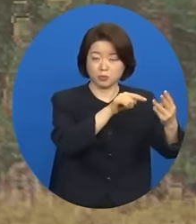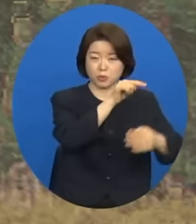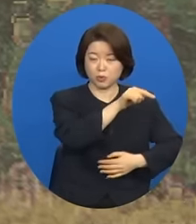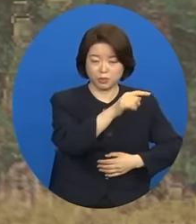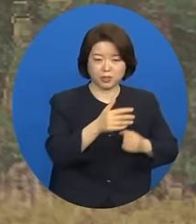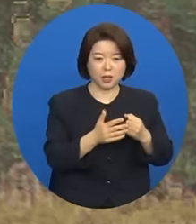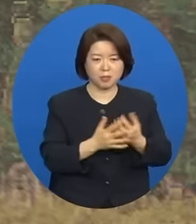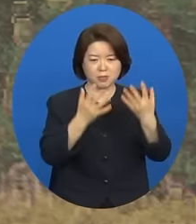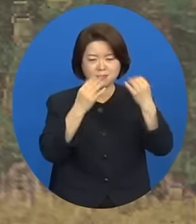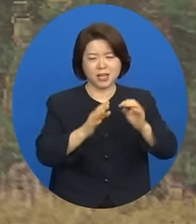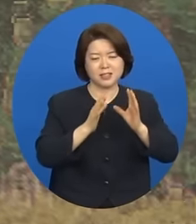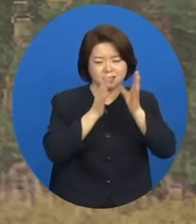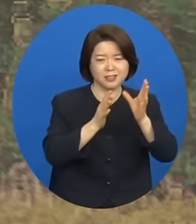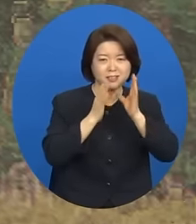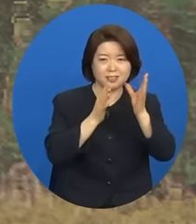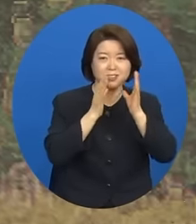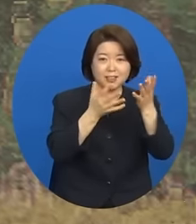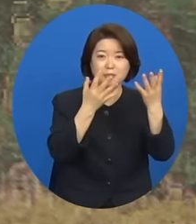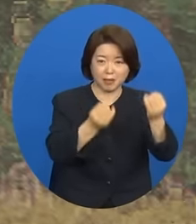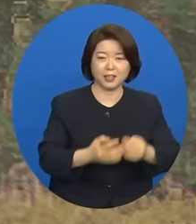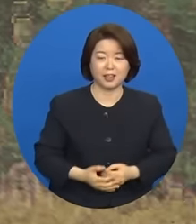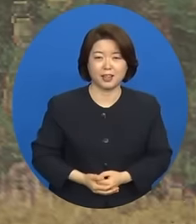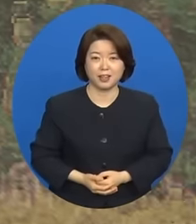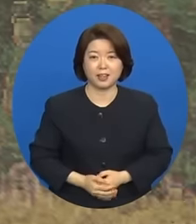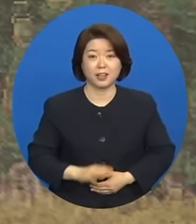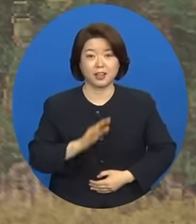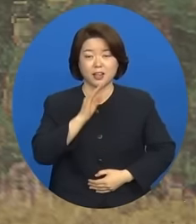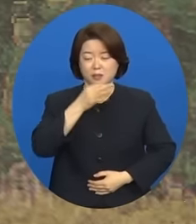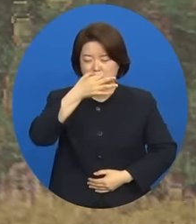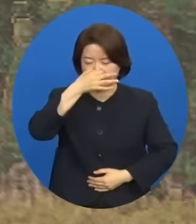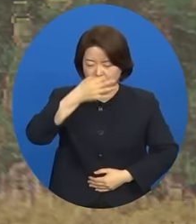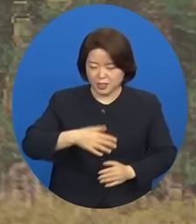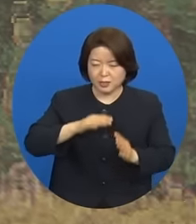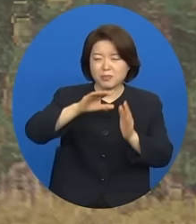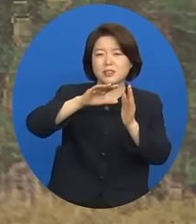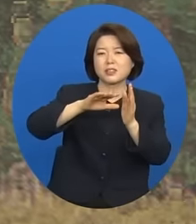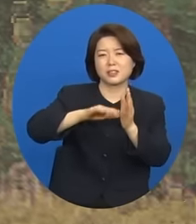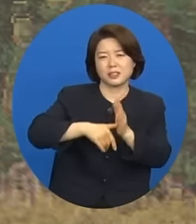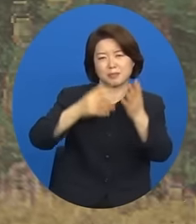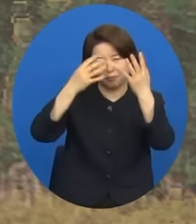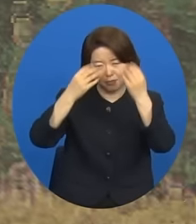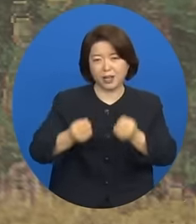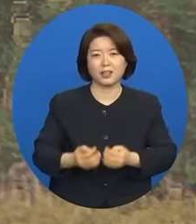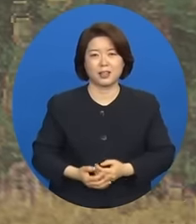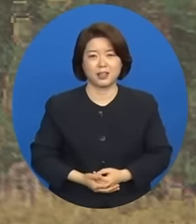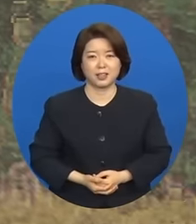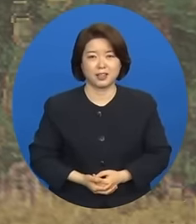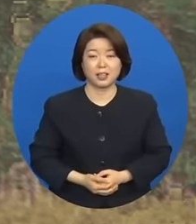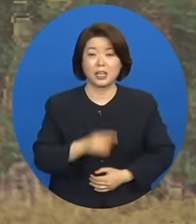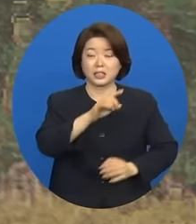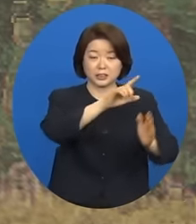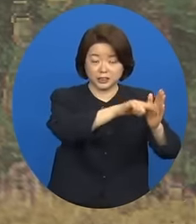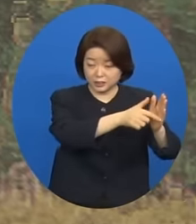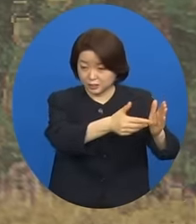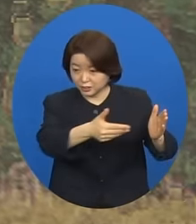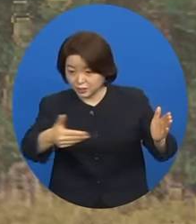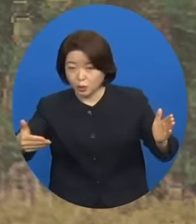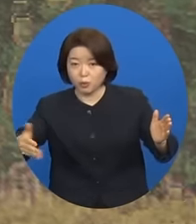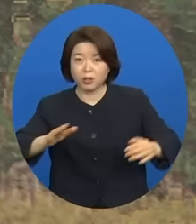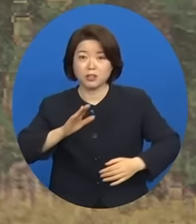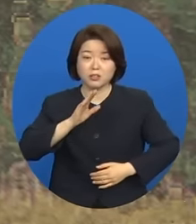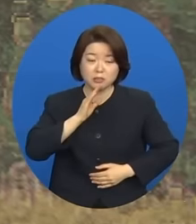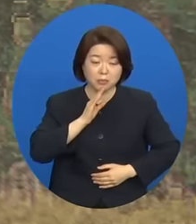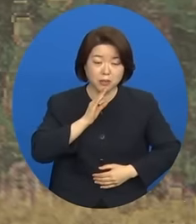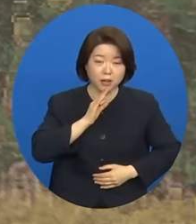몰라요. 나중에 이제 표현하지만 정말 힘든 시간을 많이 겪었어요. 그렇지만 그 세월이 정말